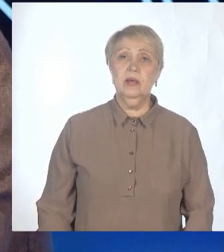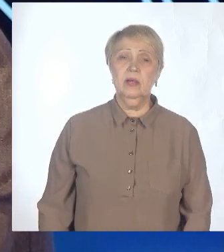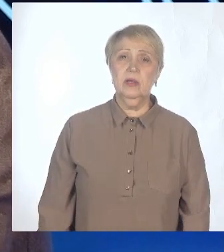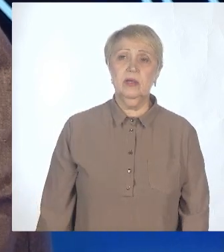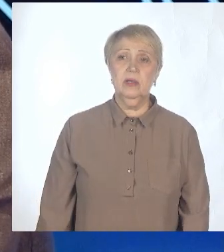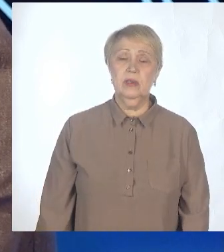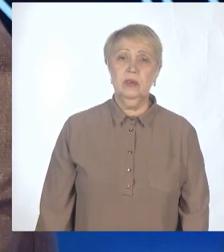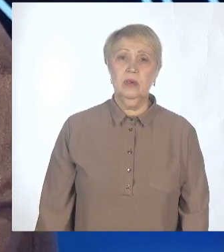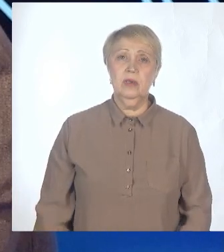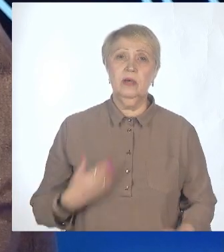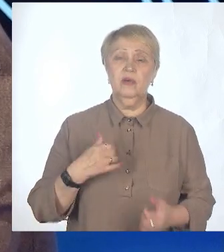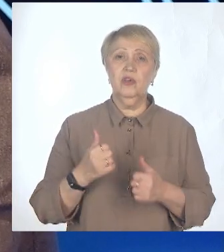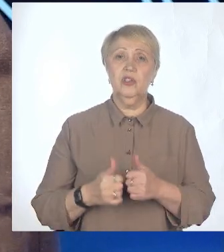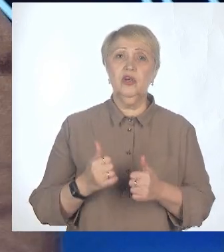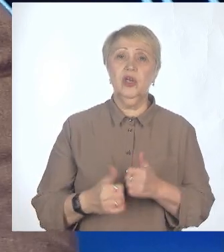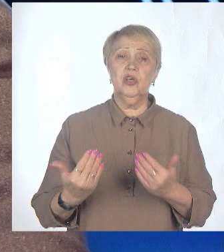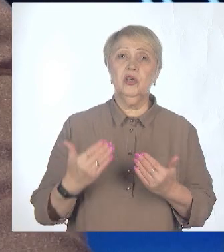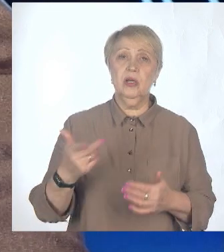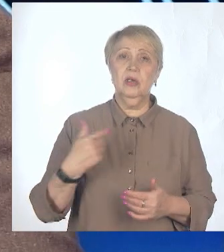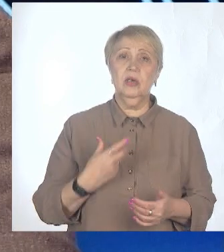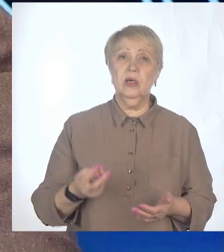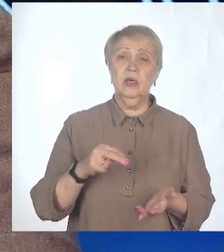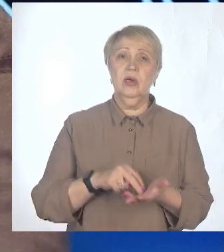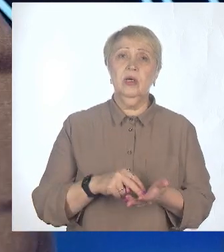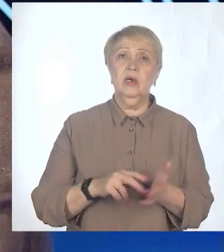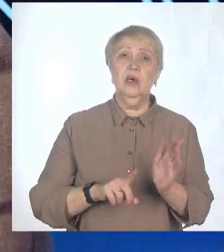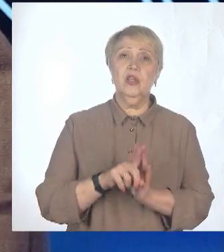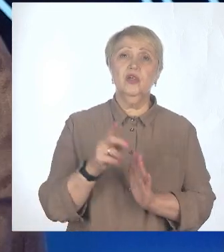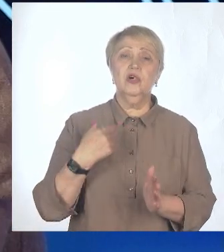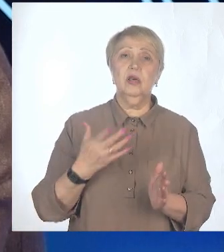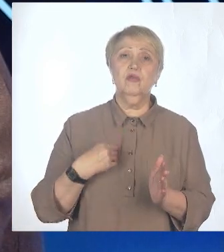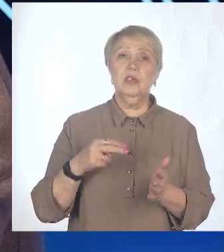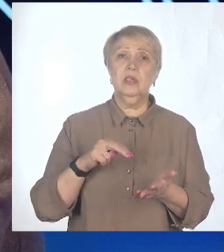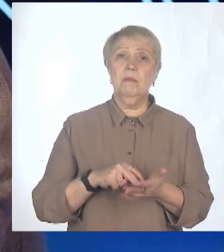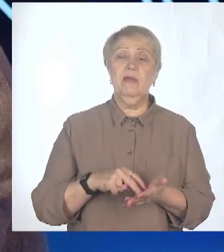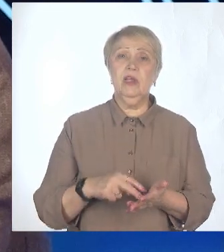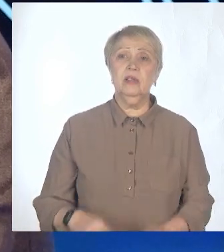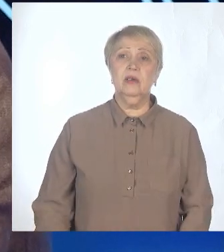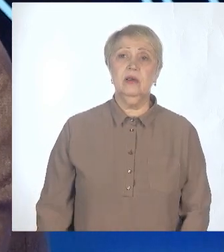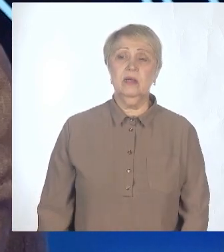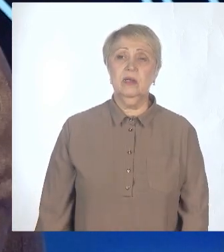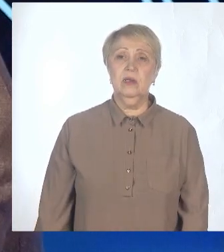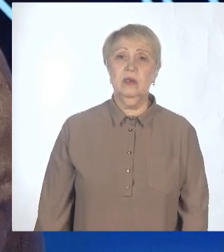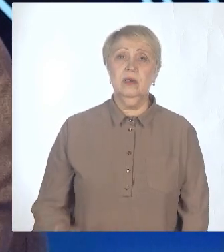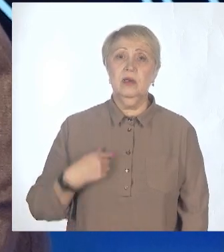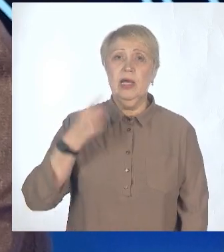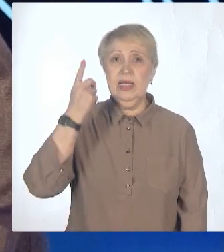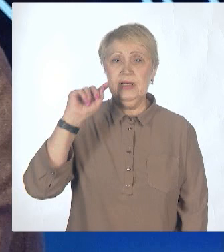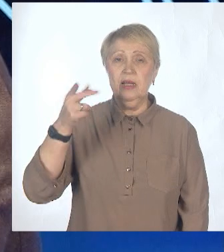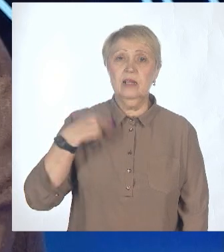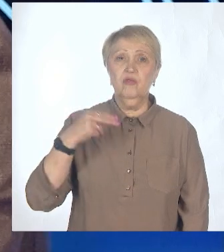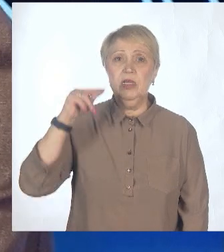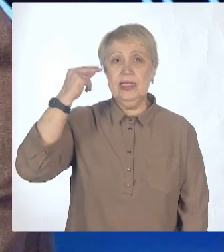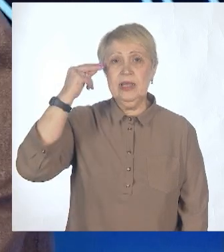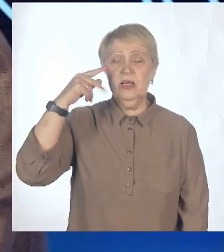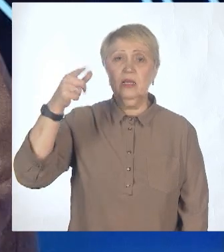чаще ли стало появляться, к примеру, где-то в резюме, точнее, в вакансиях, знание китайского языка приветствуется